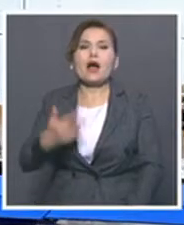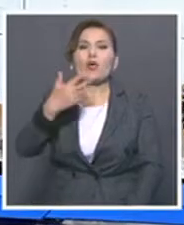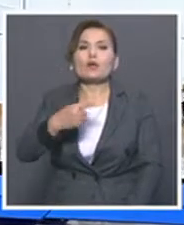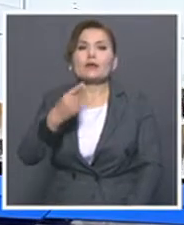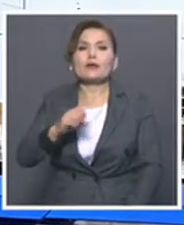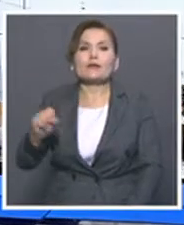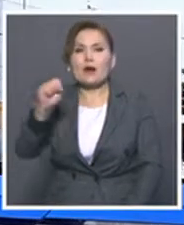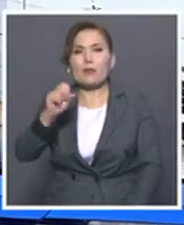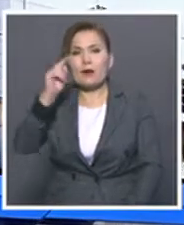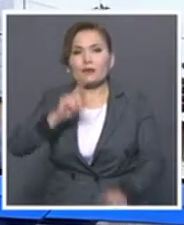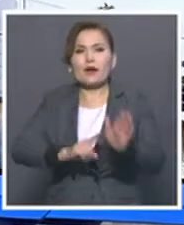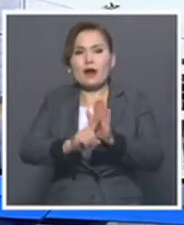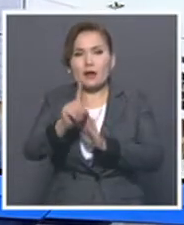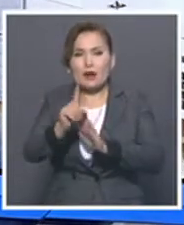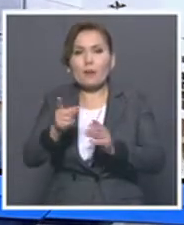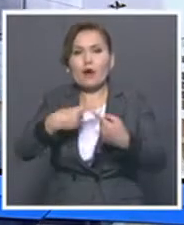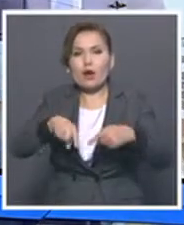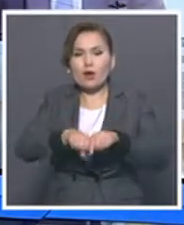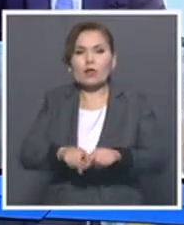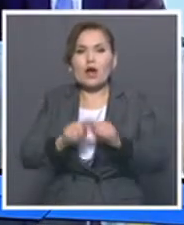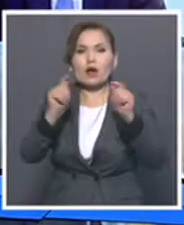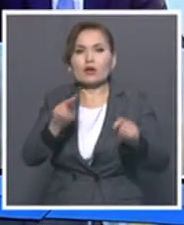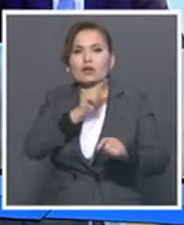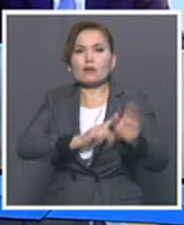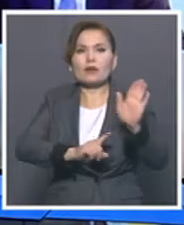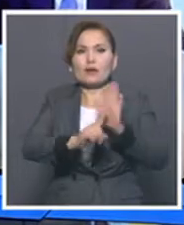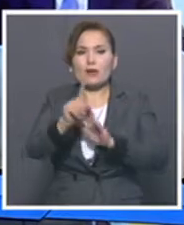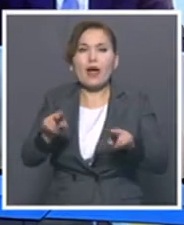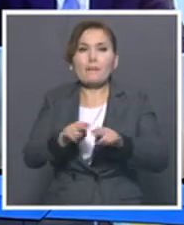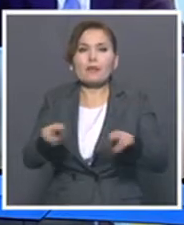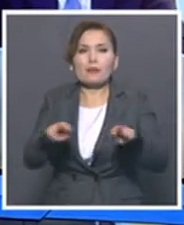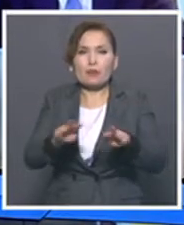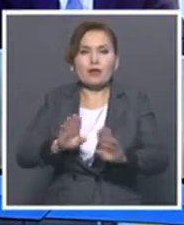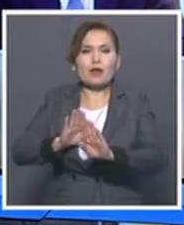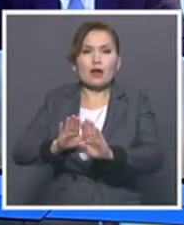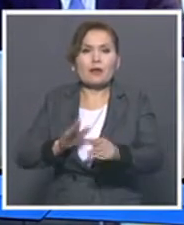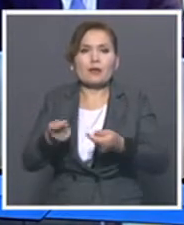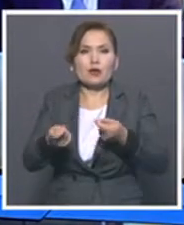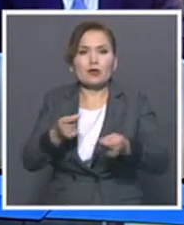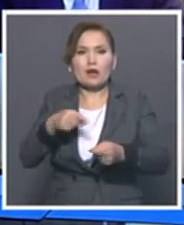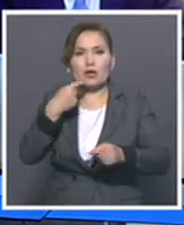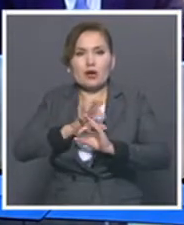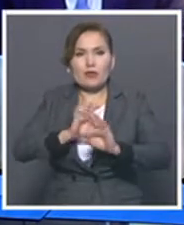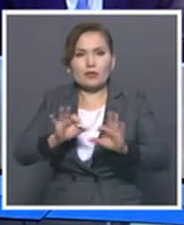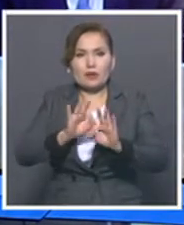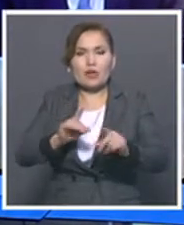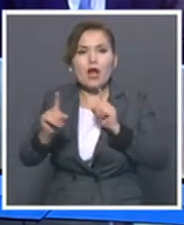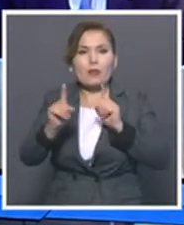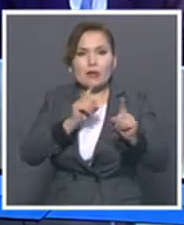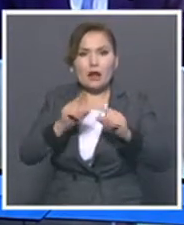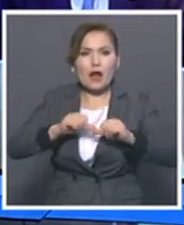31 тамыздан бастап бірнеше нысан қалыпты жұмысына қайта кіріседі. Премьер-министрдің орынбасары Ералы Тоғжановтың төрағалығымен